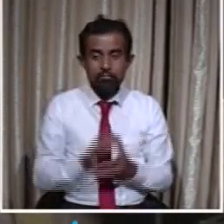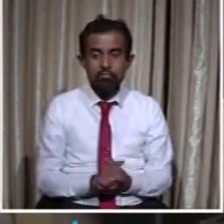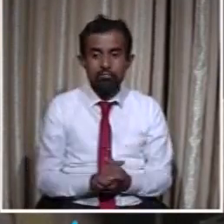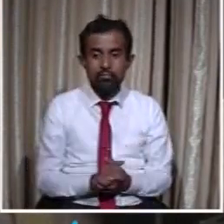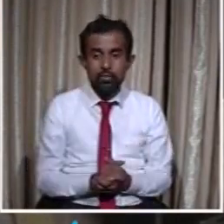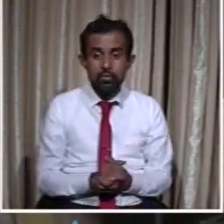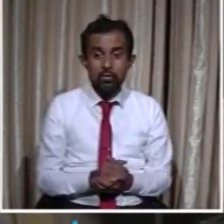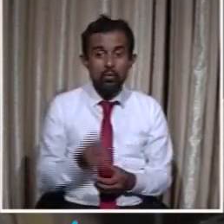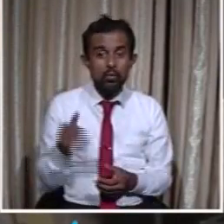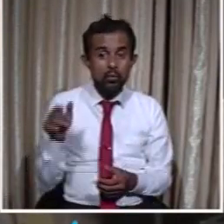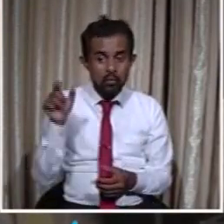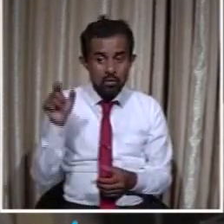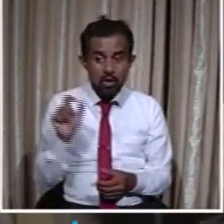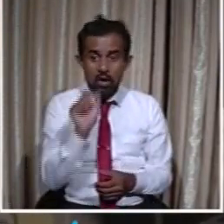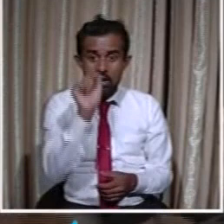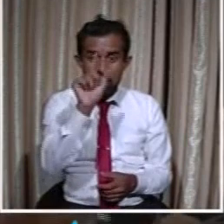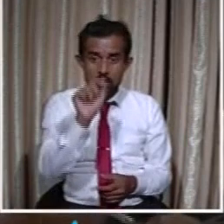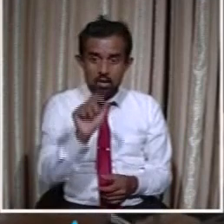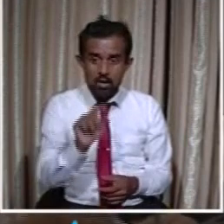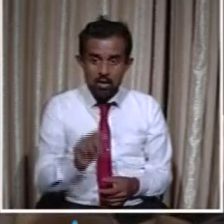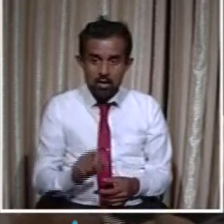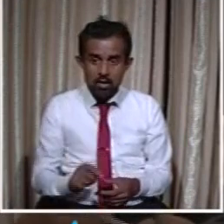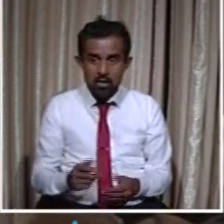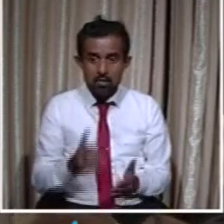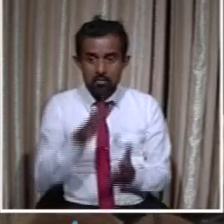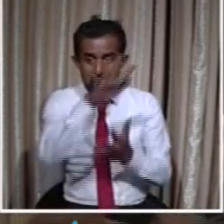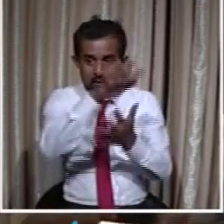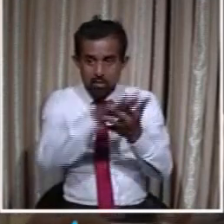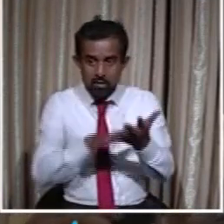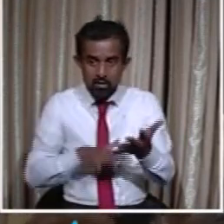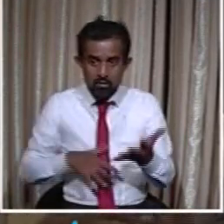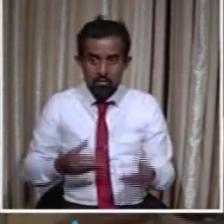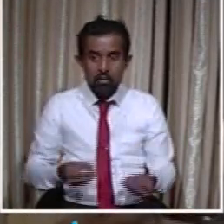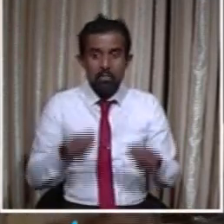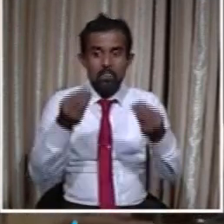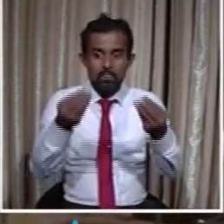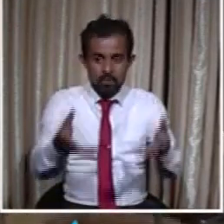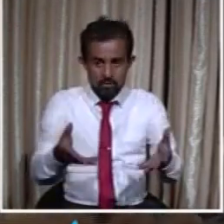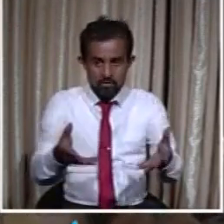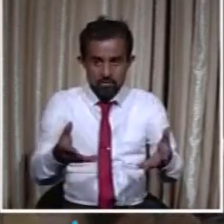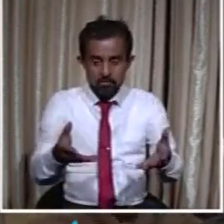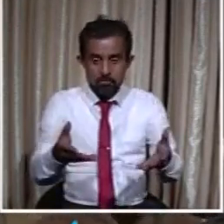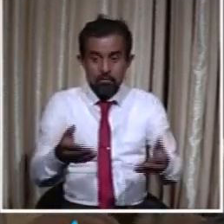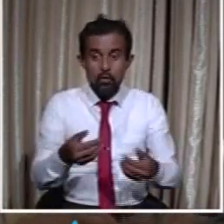விரைவில் சமர்ப்பிப்பதற்கு எண்ணியிருக்கின்றேன். கௌரவ அமைச்சர் அவர்களே, இந்த விடயம் தொடர்பாக நீங்கள்